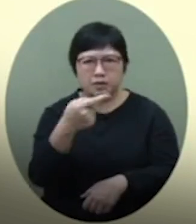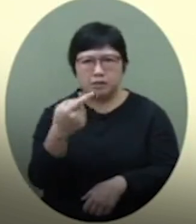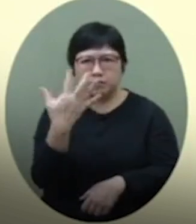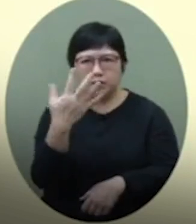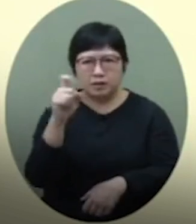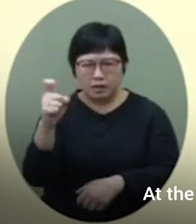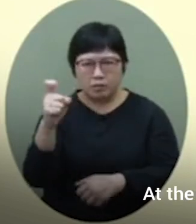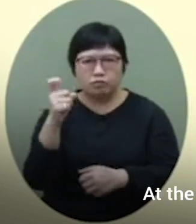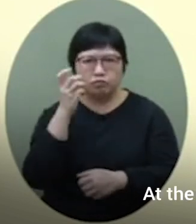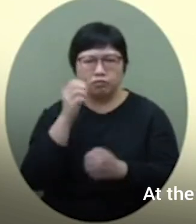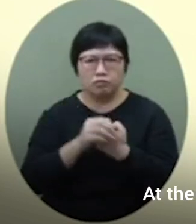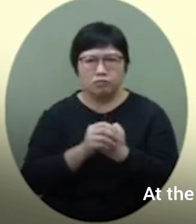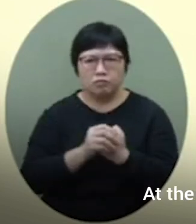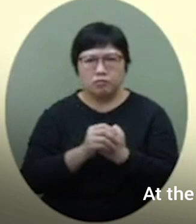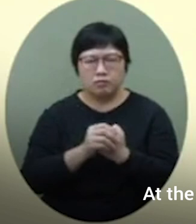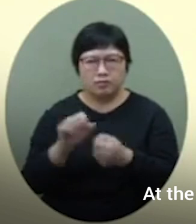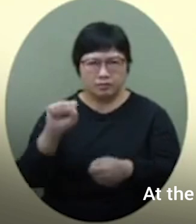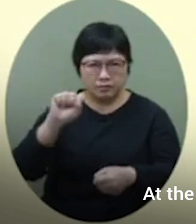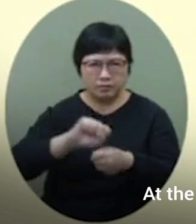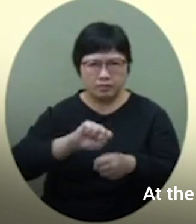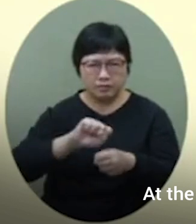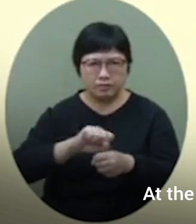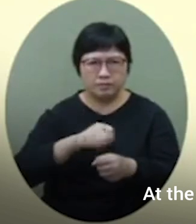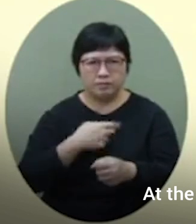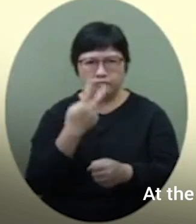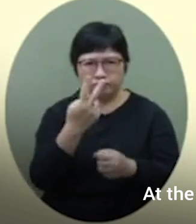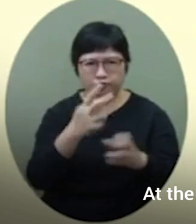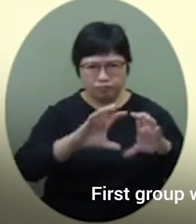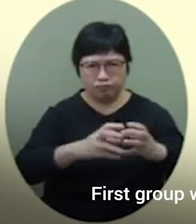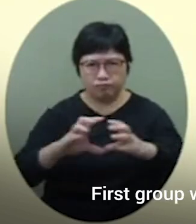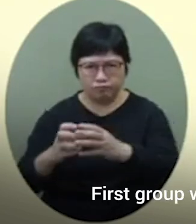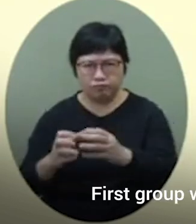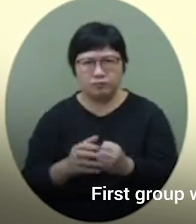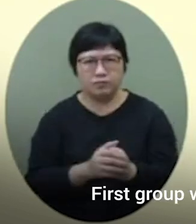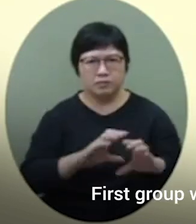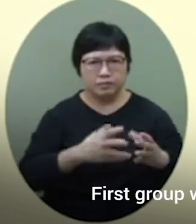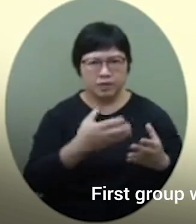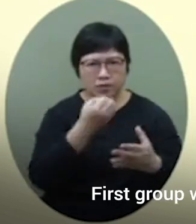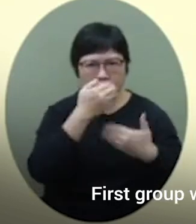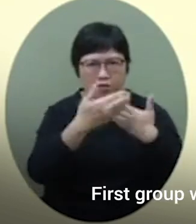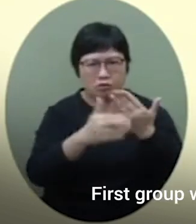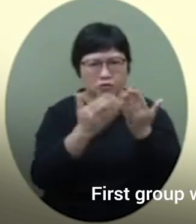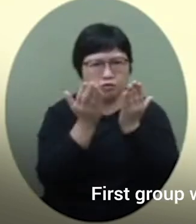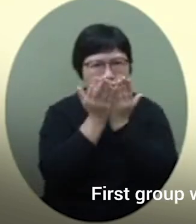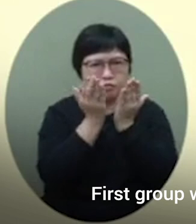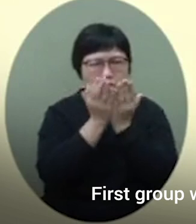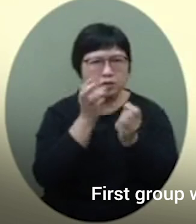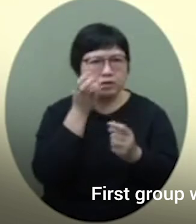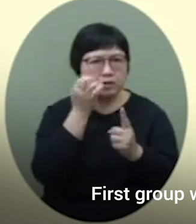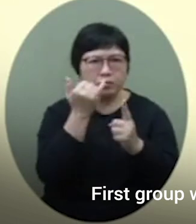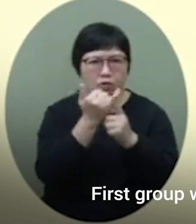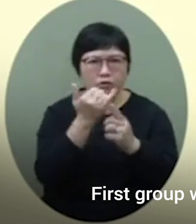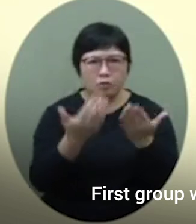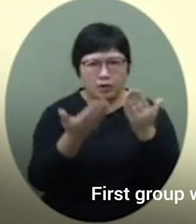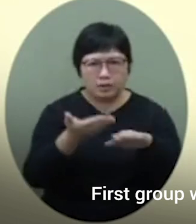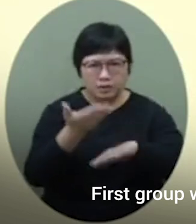士，同时咧亦都会增加两个嘅组别，一个咧系喺香港以外就读嘅16岁或者以